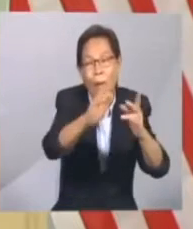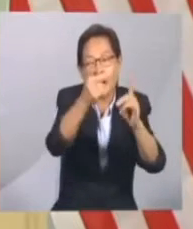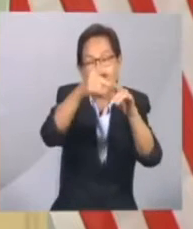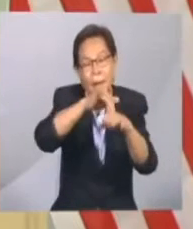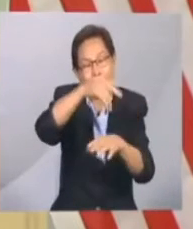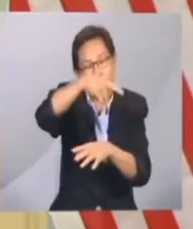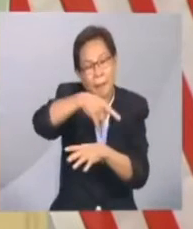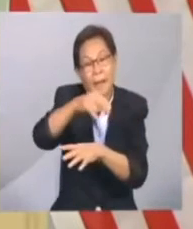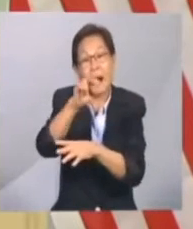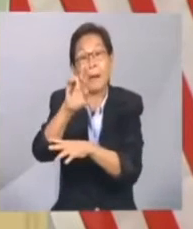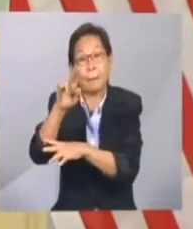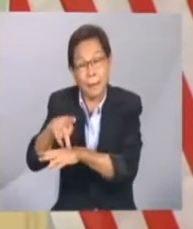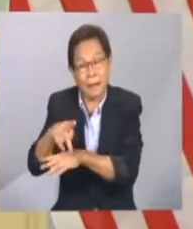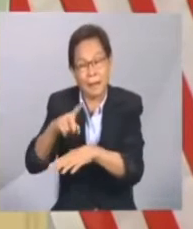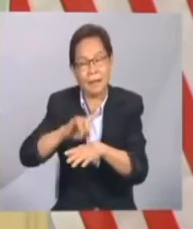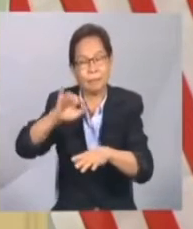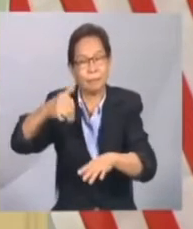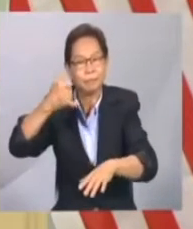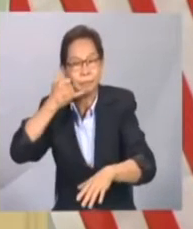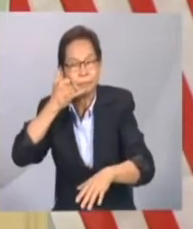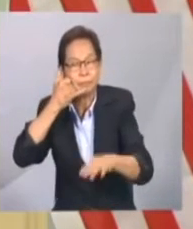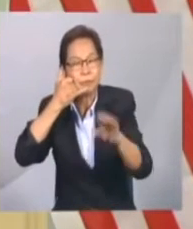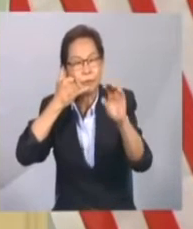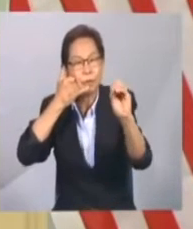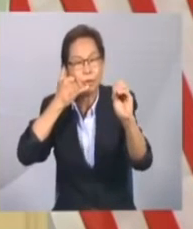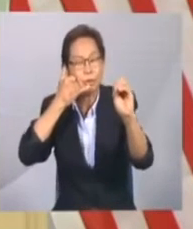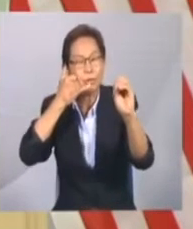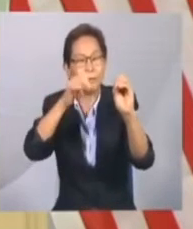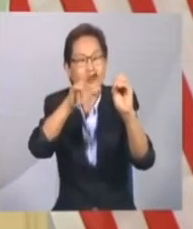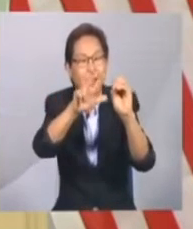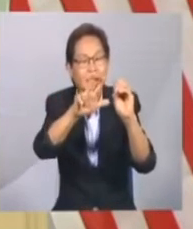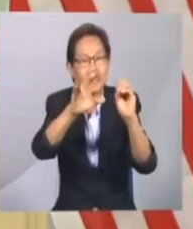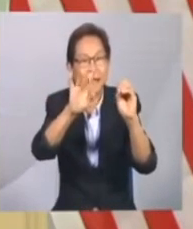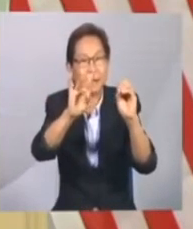PRP di talian